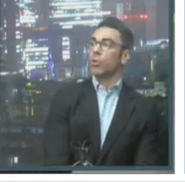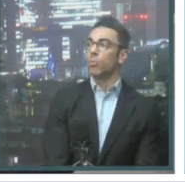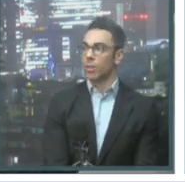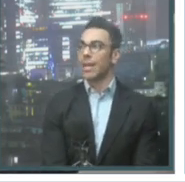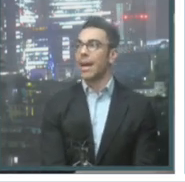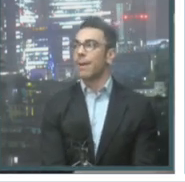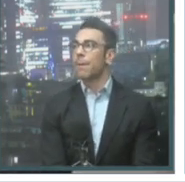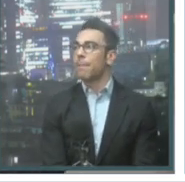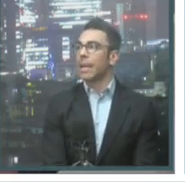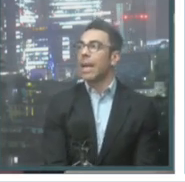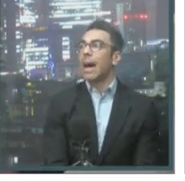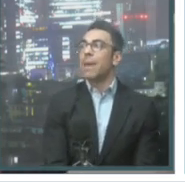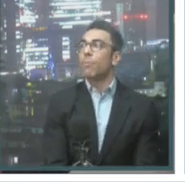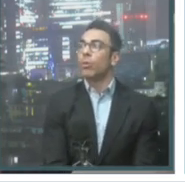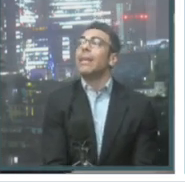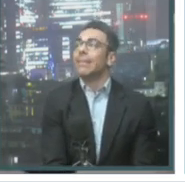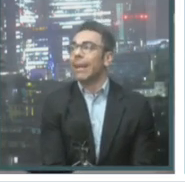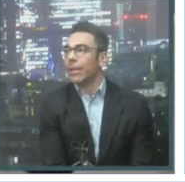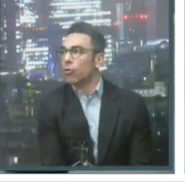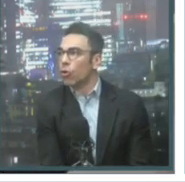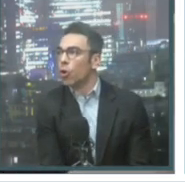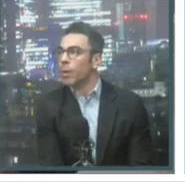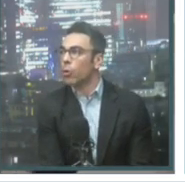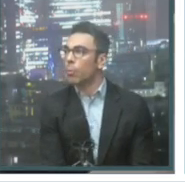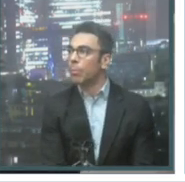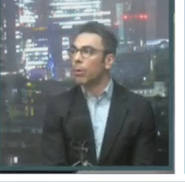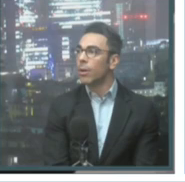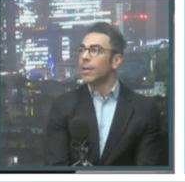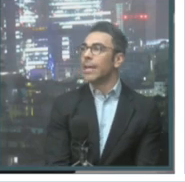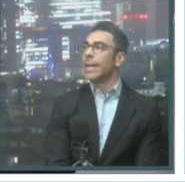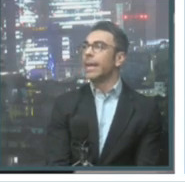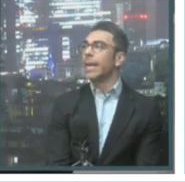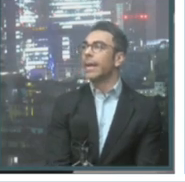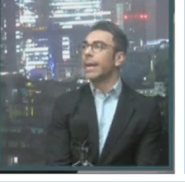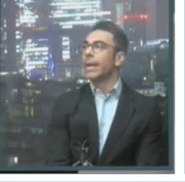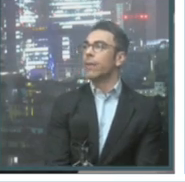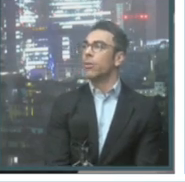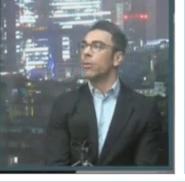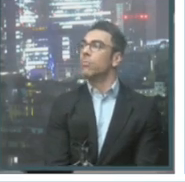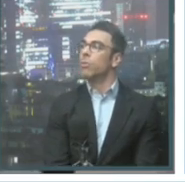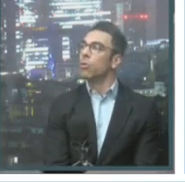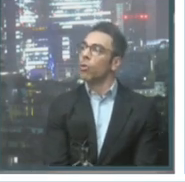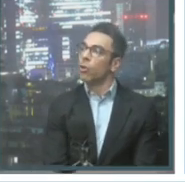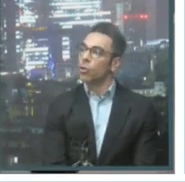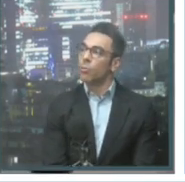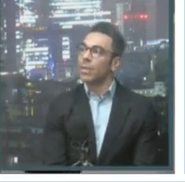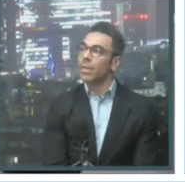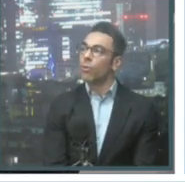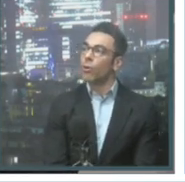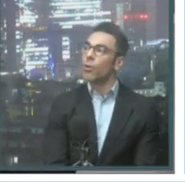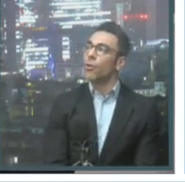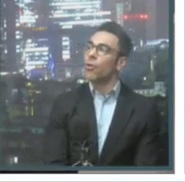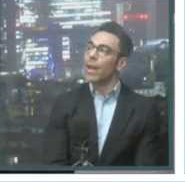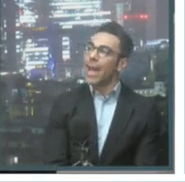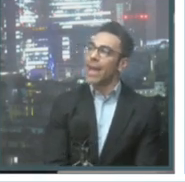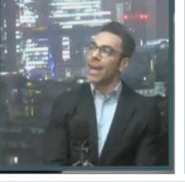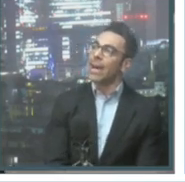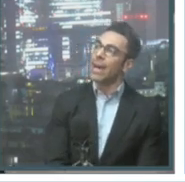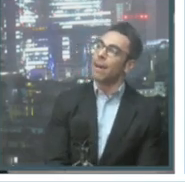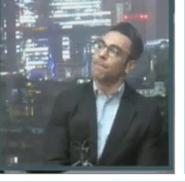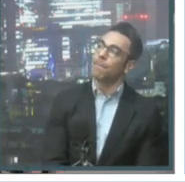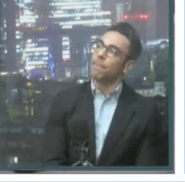lo posso dimostrare perché abbiamo del talento noi come gruppo è il nostro obiettivo non